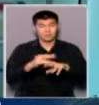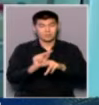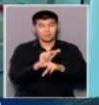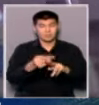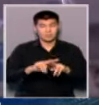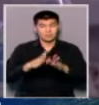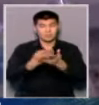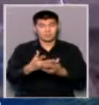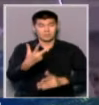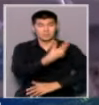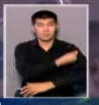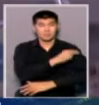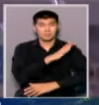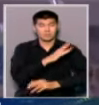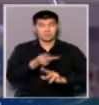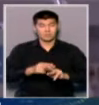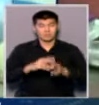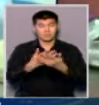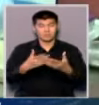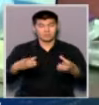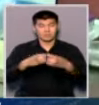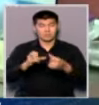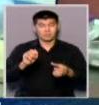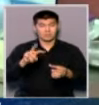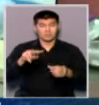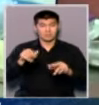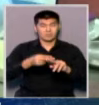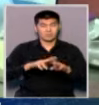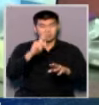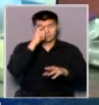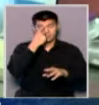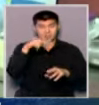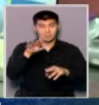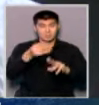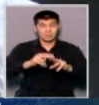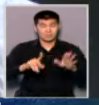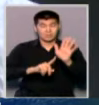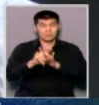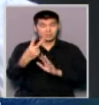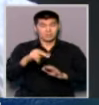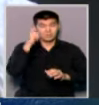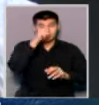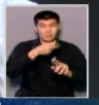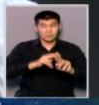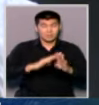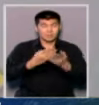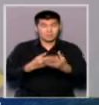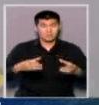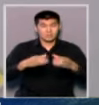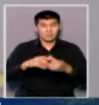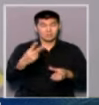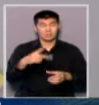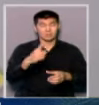поддающиеся лечению вакцинации вида вирусов. Штамм Дельта был обнаружен в Индии в октябре 2020 года, а к 1